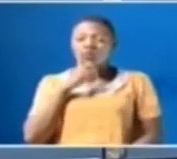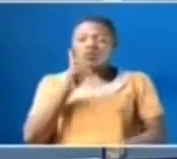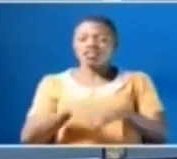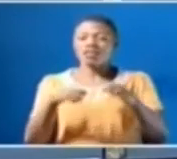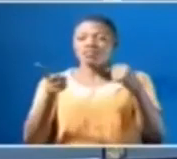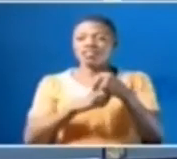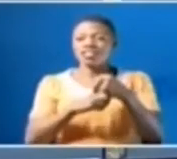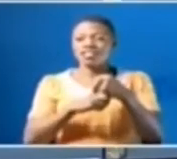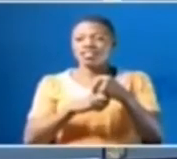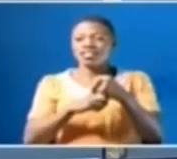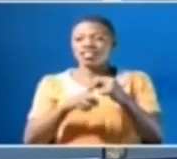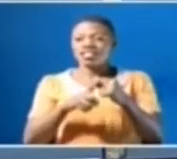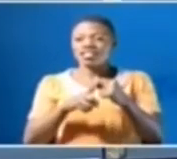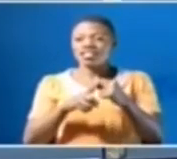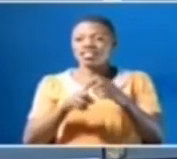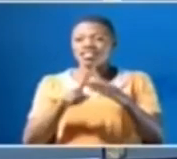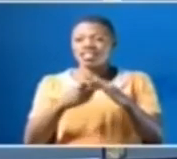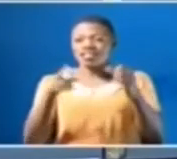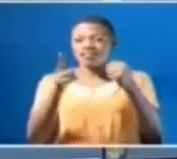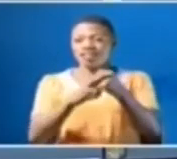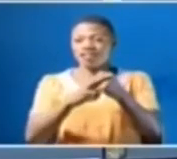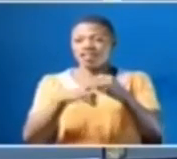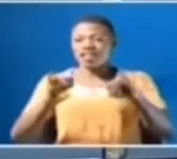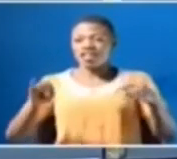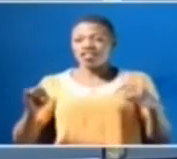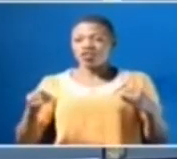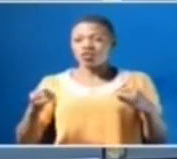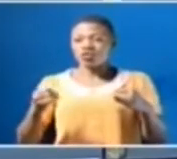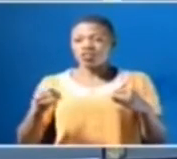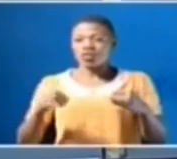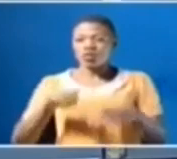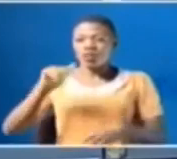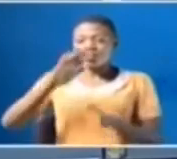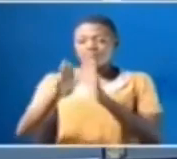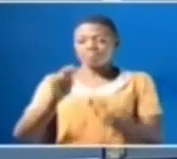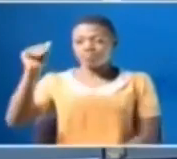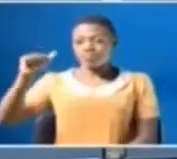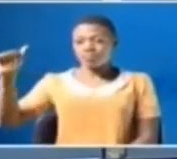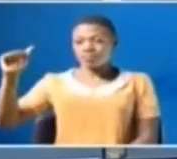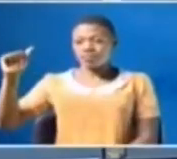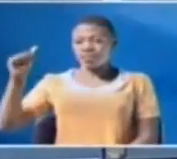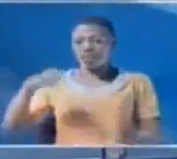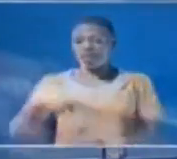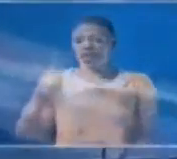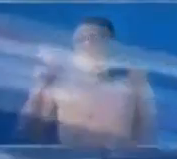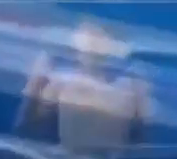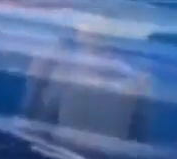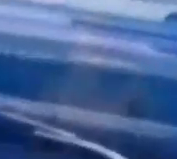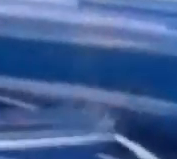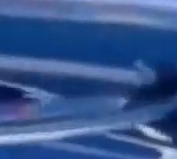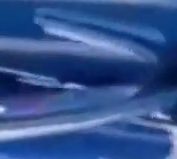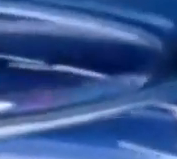panapo majaliwa, kuanzia saa 1 taarifa za KTN leo, naye Ali Manzu. Salia hapa ndani ya KTN. We'll be right back.